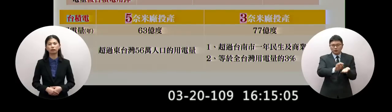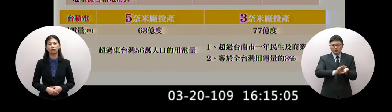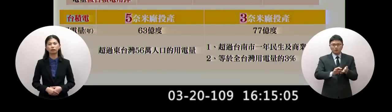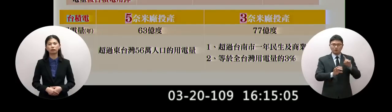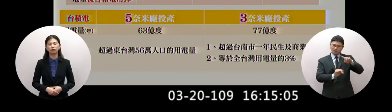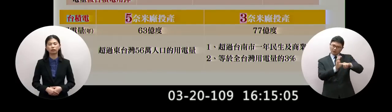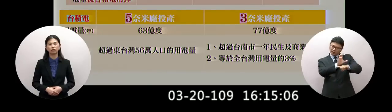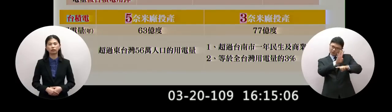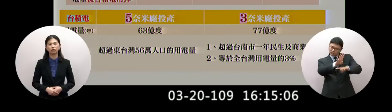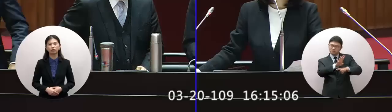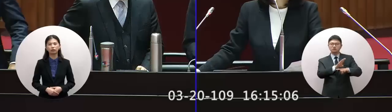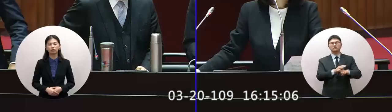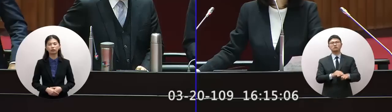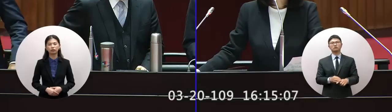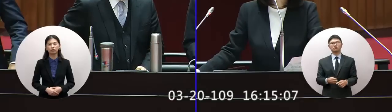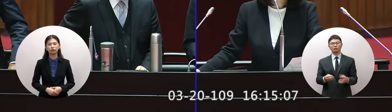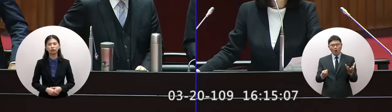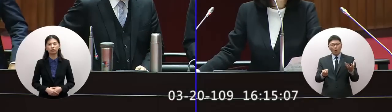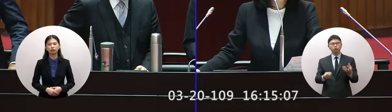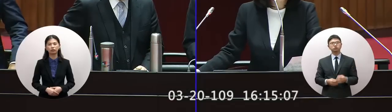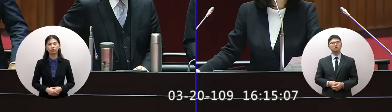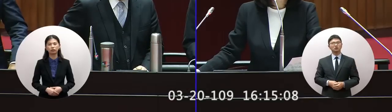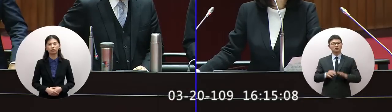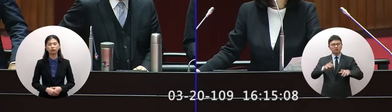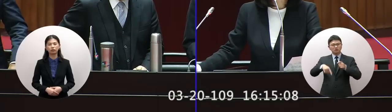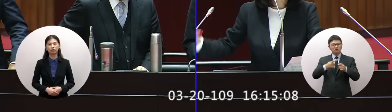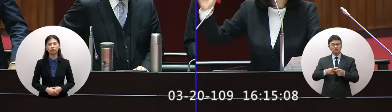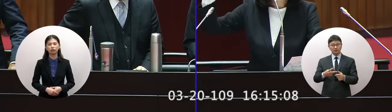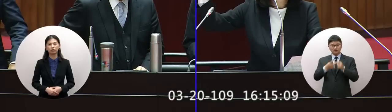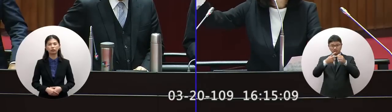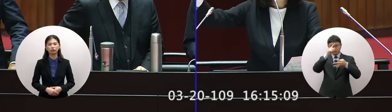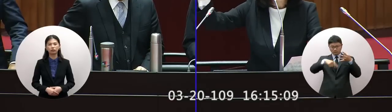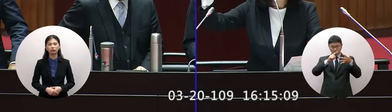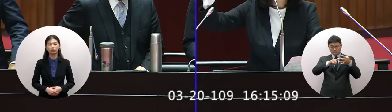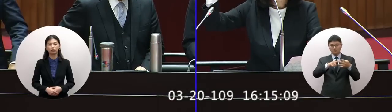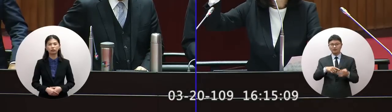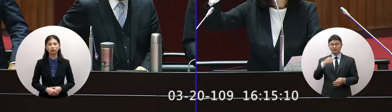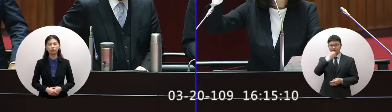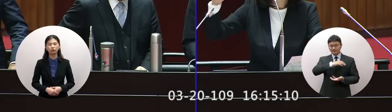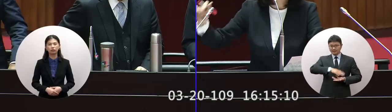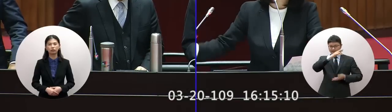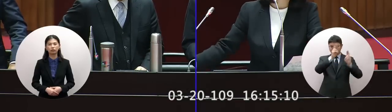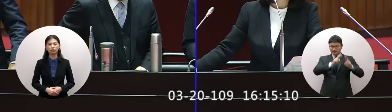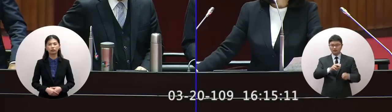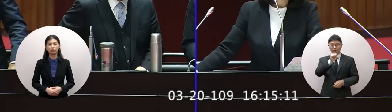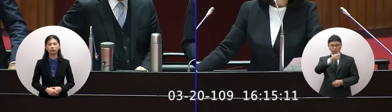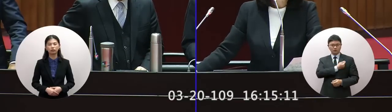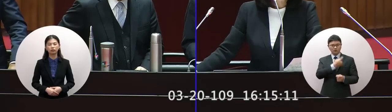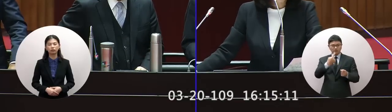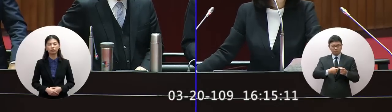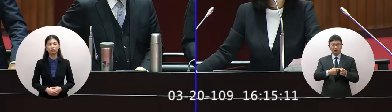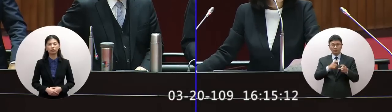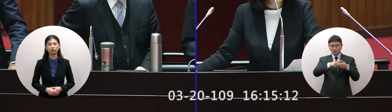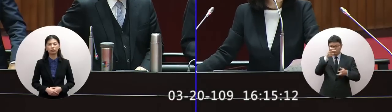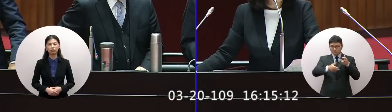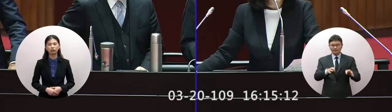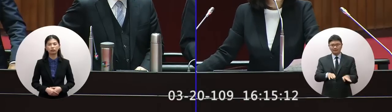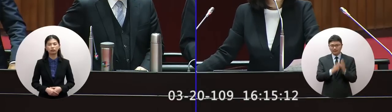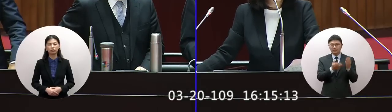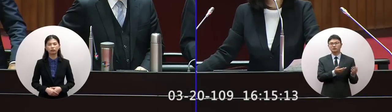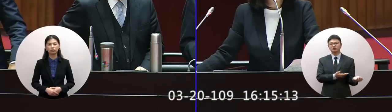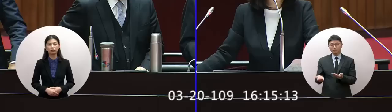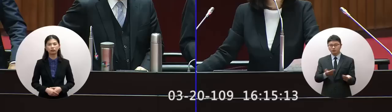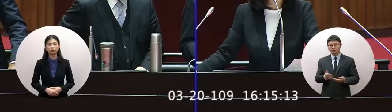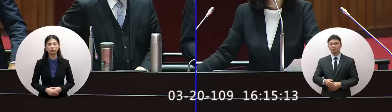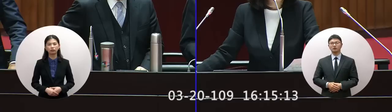了84.7%。而今年第二季，台积电的5纳米厂要投产了，它的每年用电